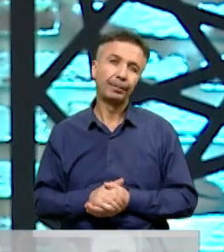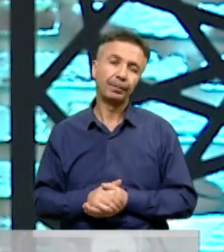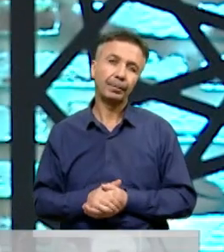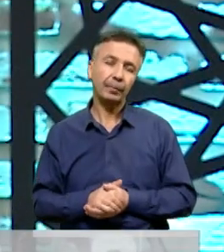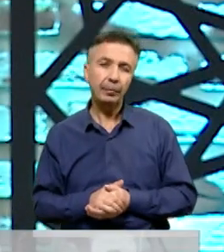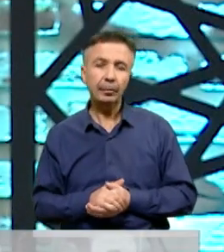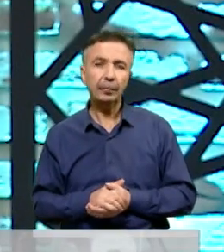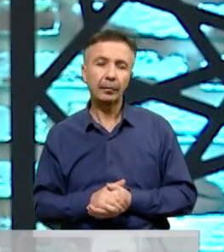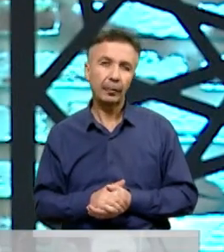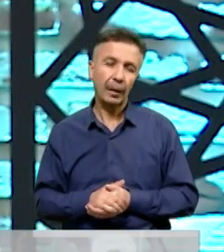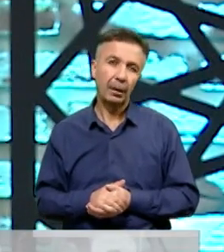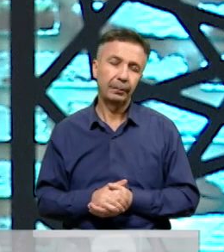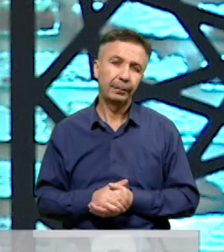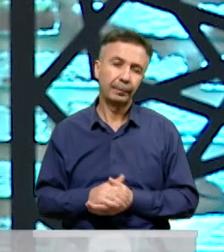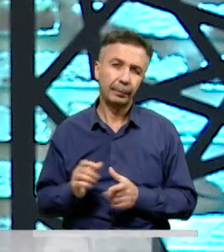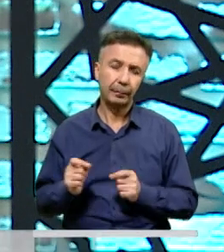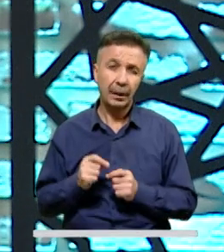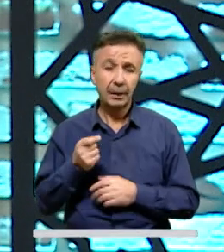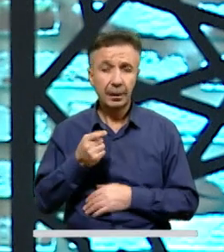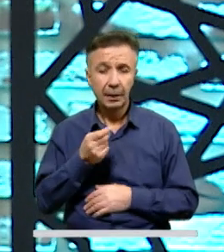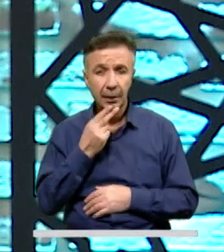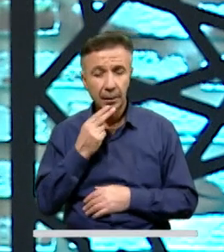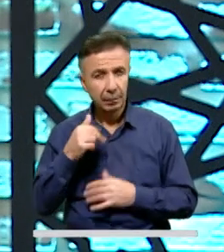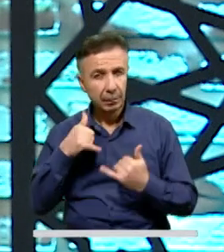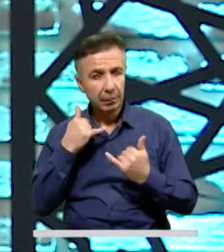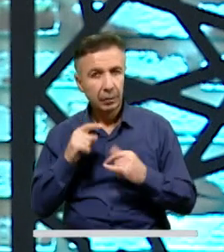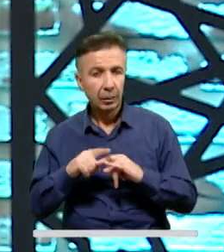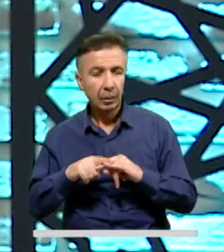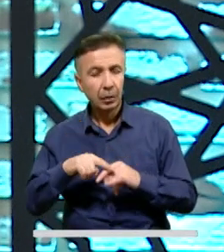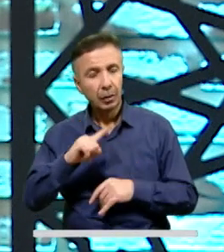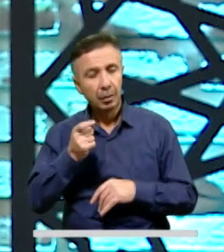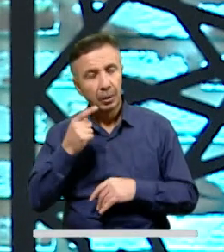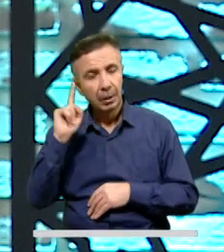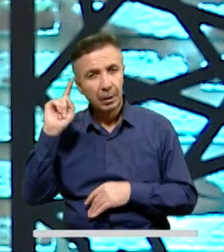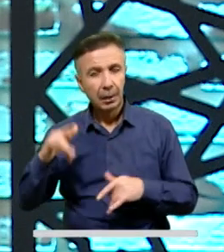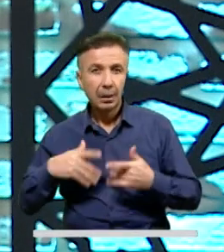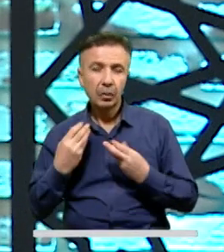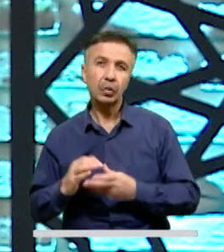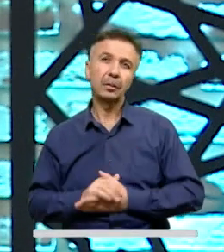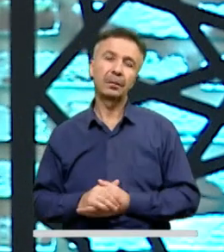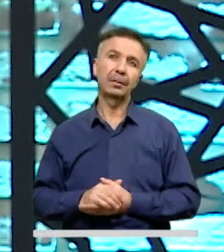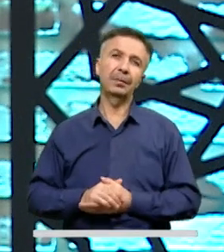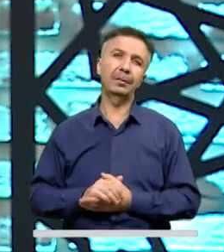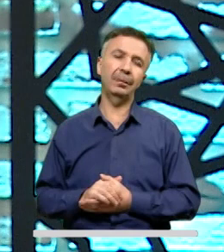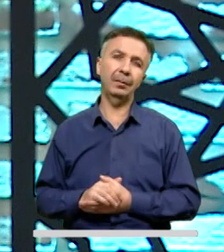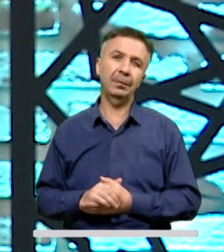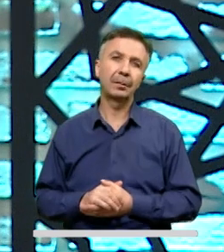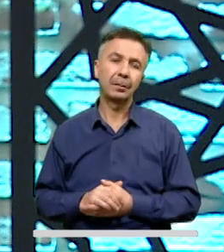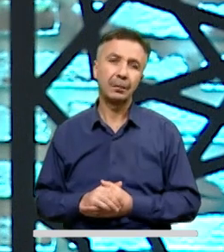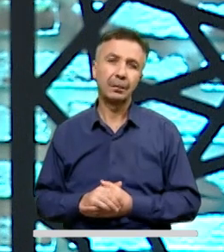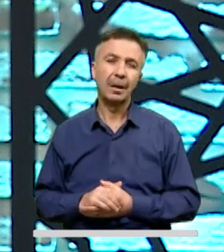Hanım telefon hattımızdaymış. Hoş geldiniz Bedriye Hanım. Hoş bulduk. Allah razı olsun. Allah sizden de razı olsun. Bu